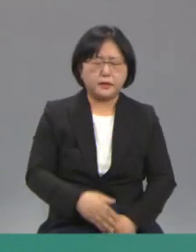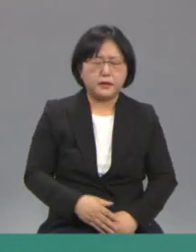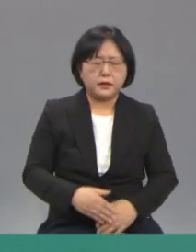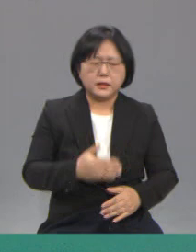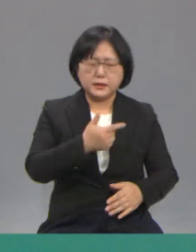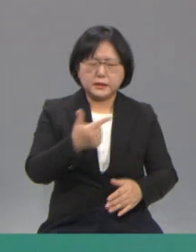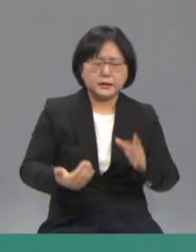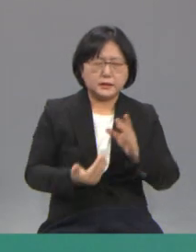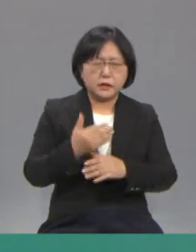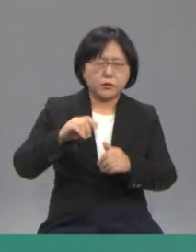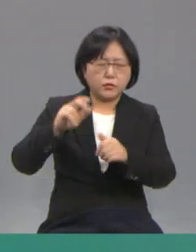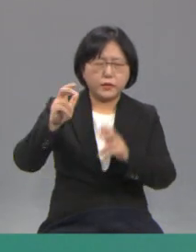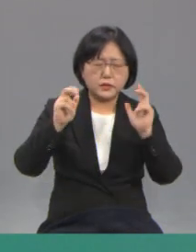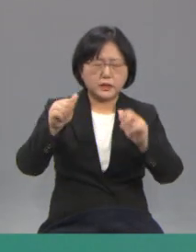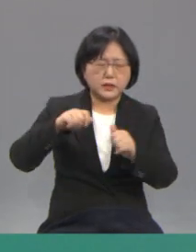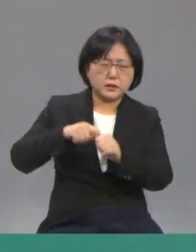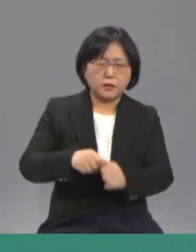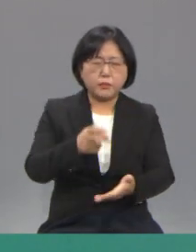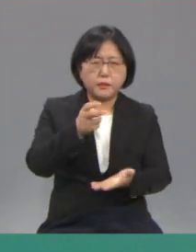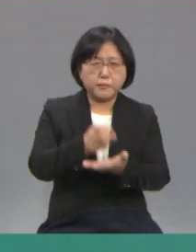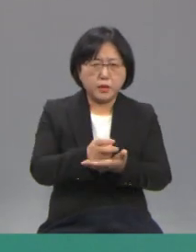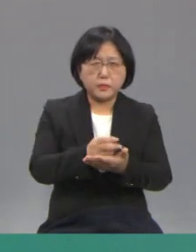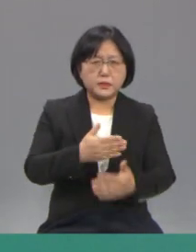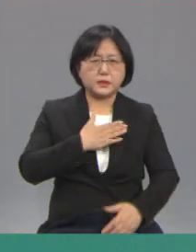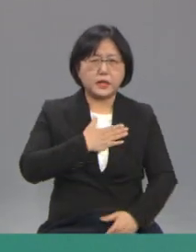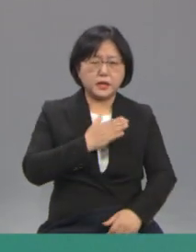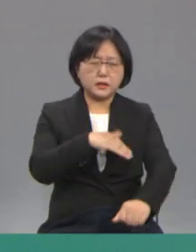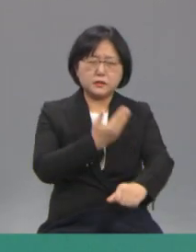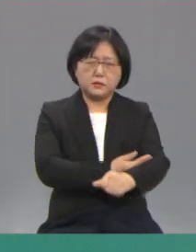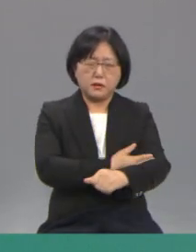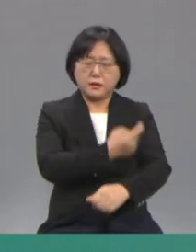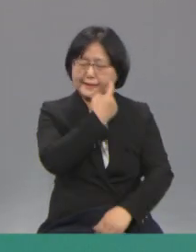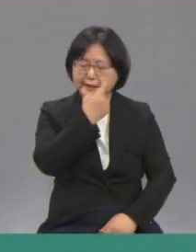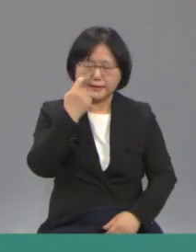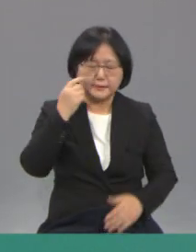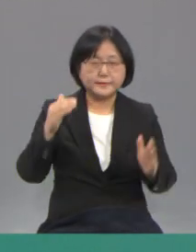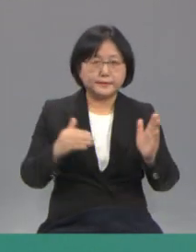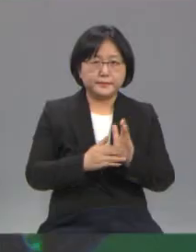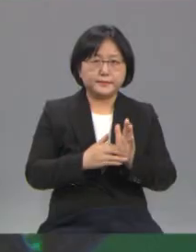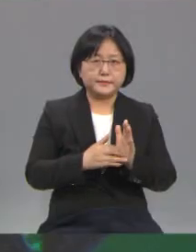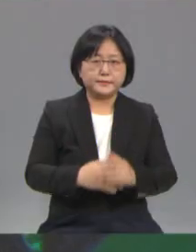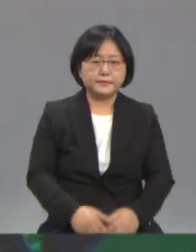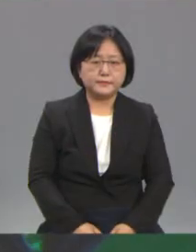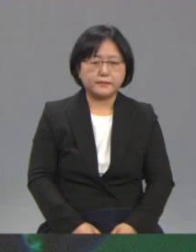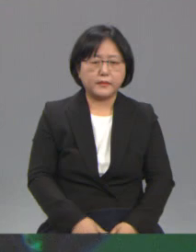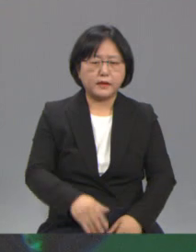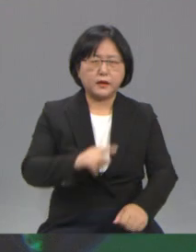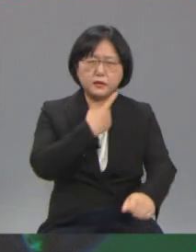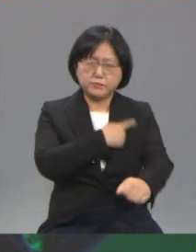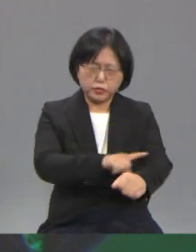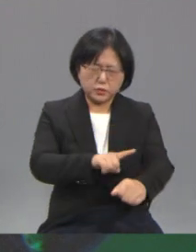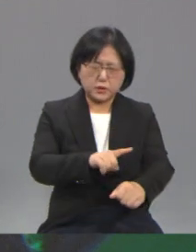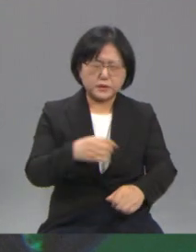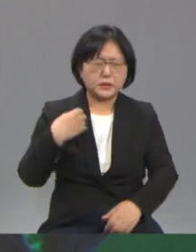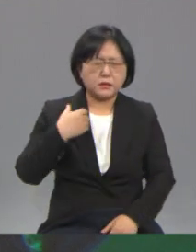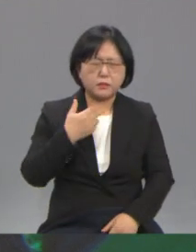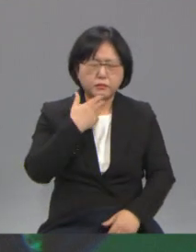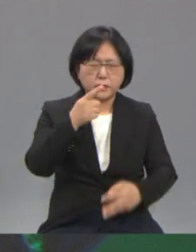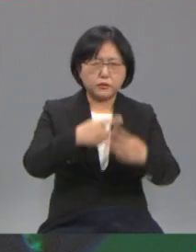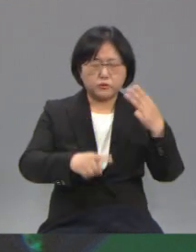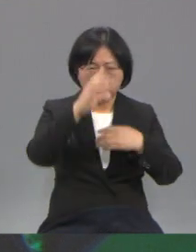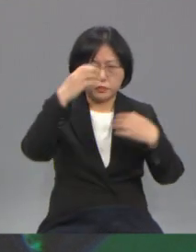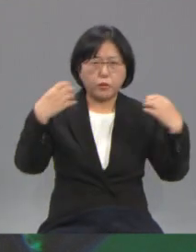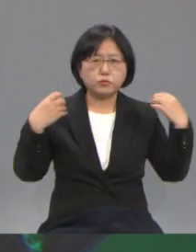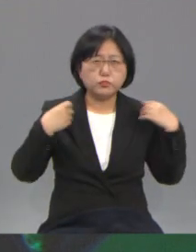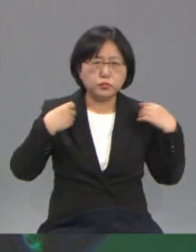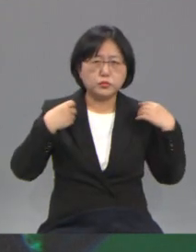중대재해 처벌법 재정을 통해 저 강은 미의 실력을 증명해 보였습니다 무능력하고 무책임한 윤석열